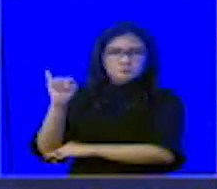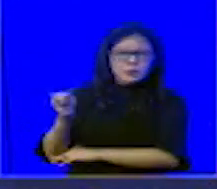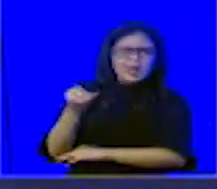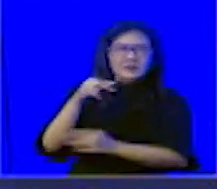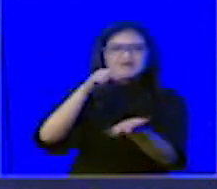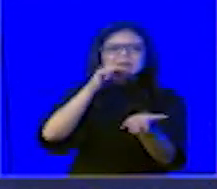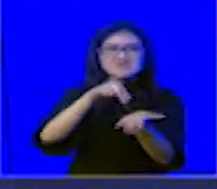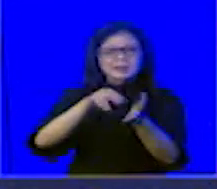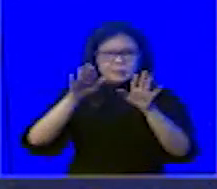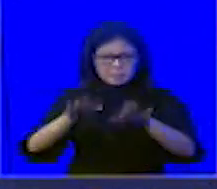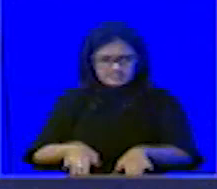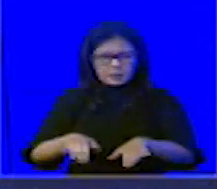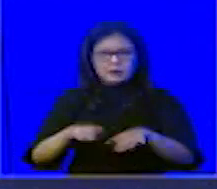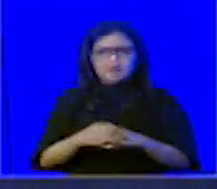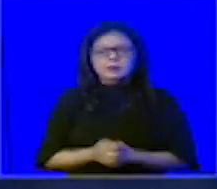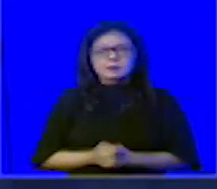izin tinggal.